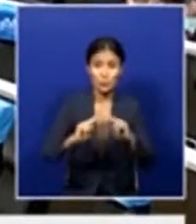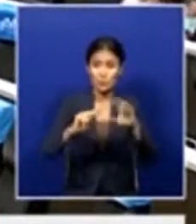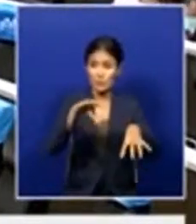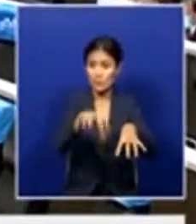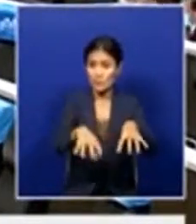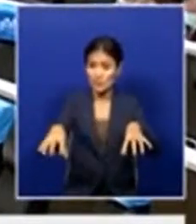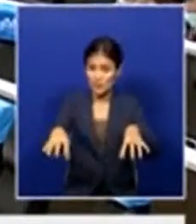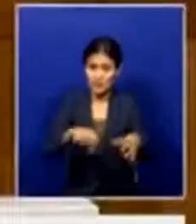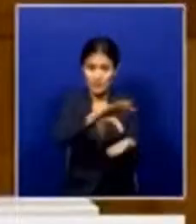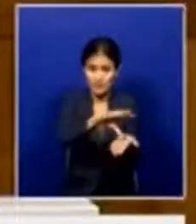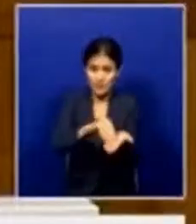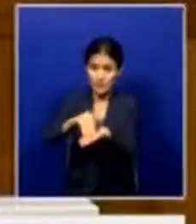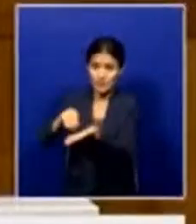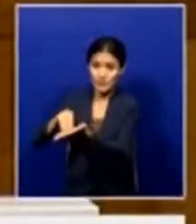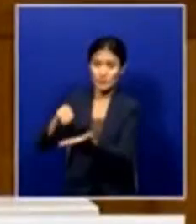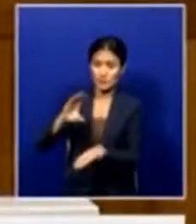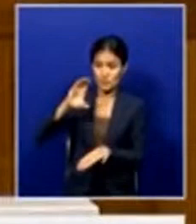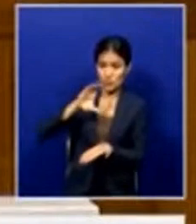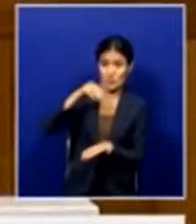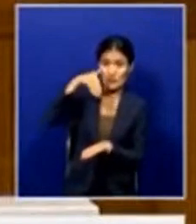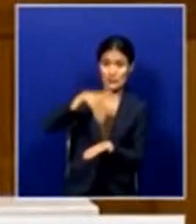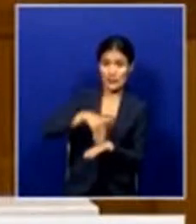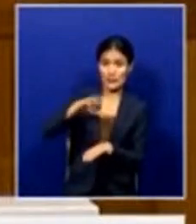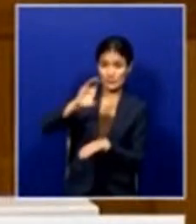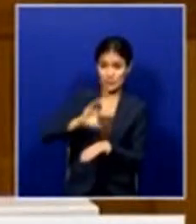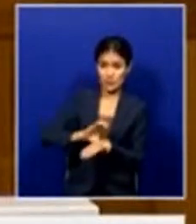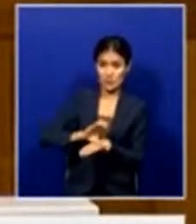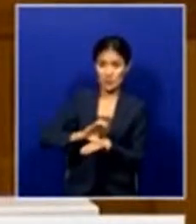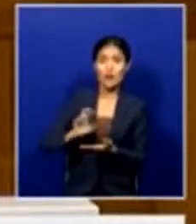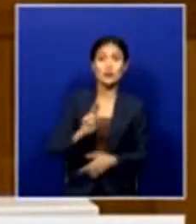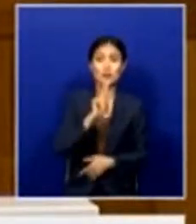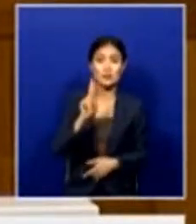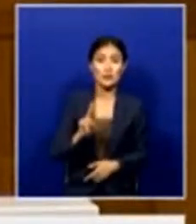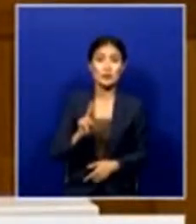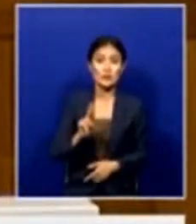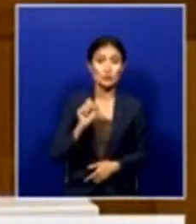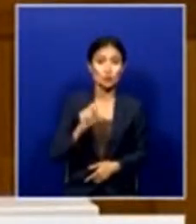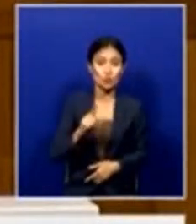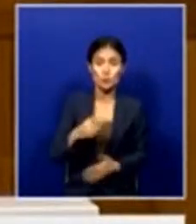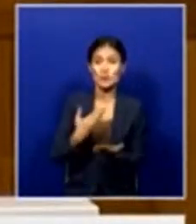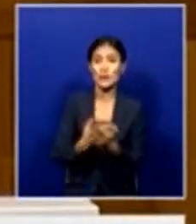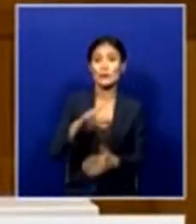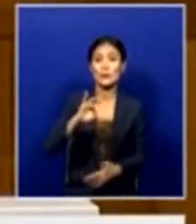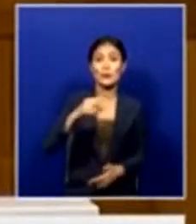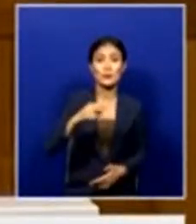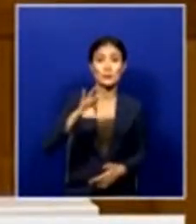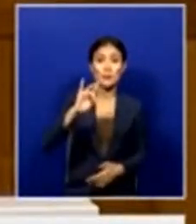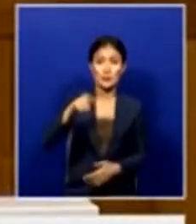ำรองจ่ายเพื่อกรณีฉุกเฉินหรือจำเป็นเป็นจำนวน